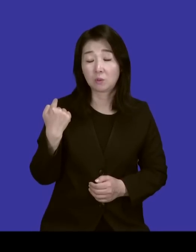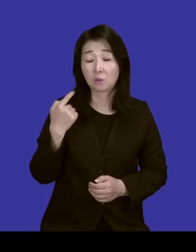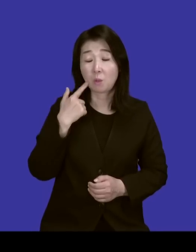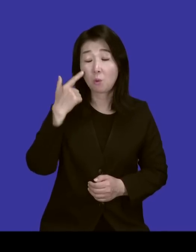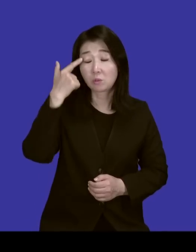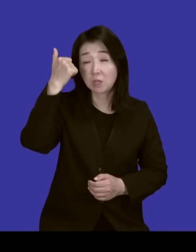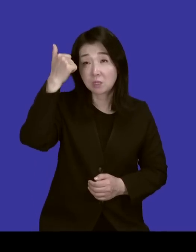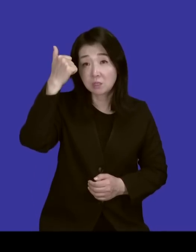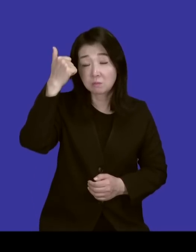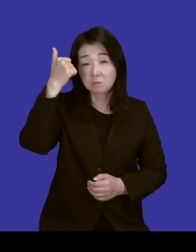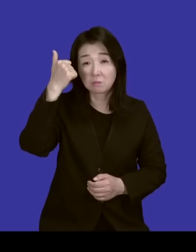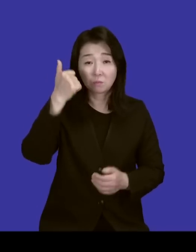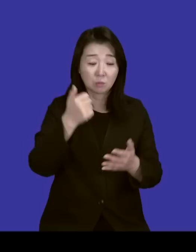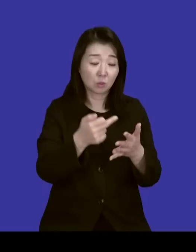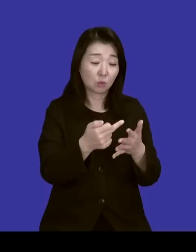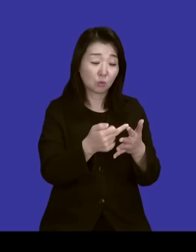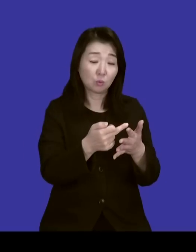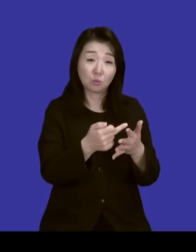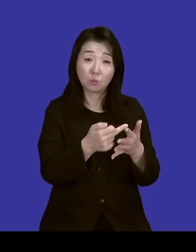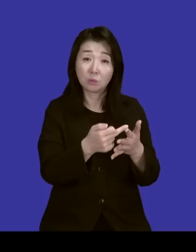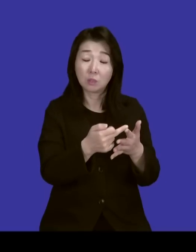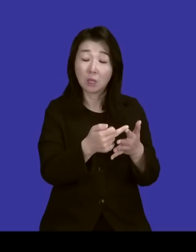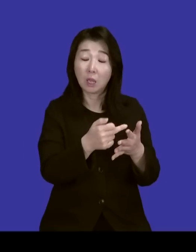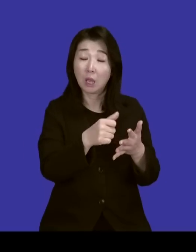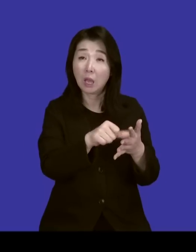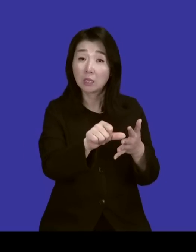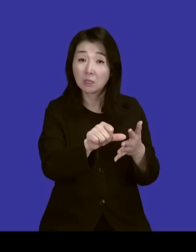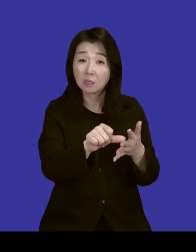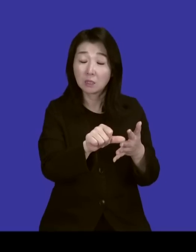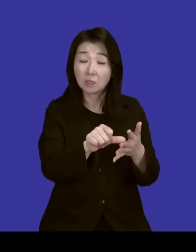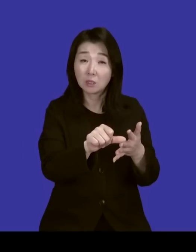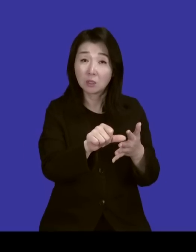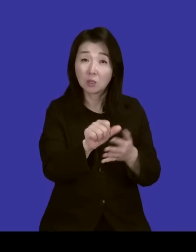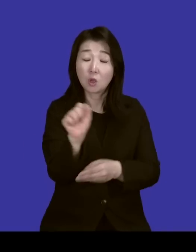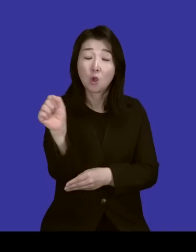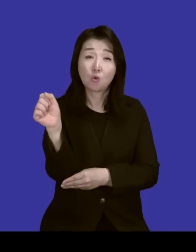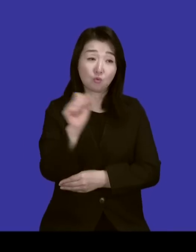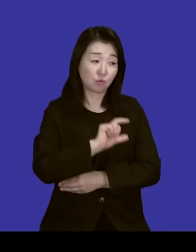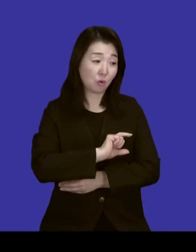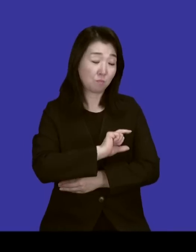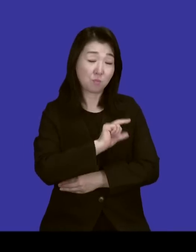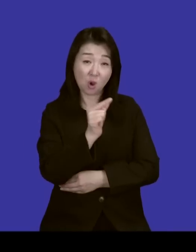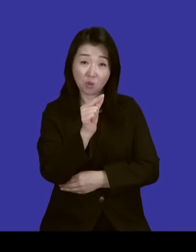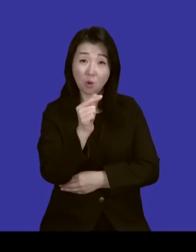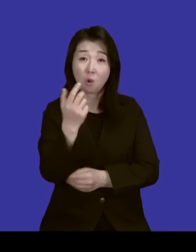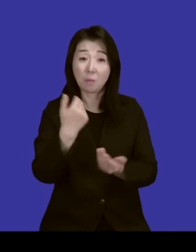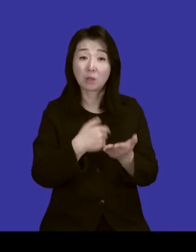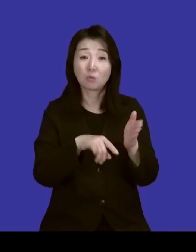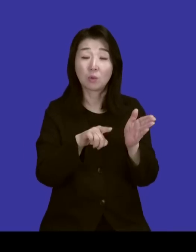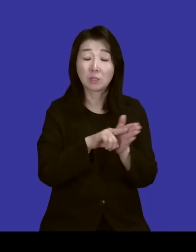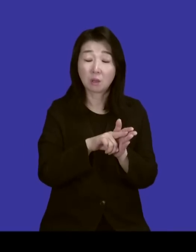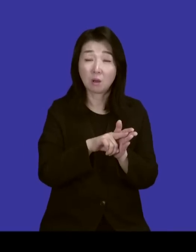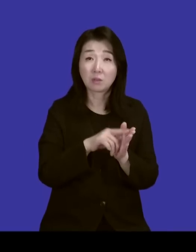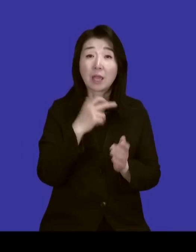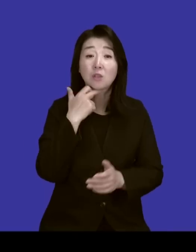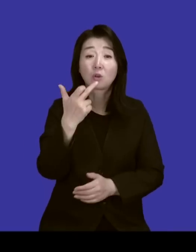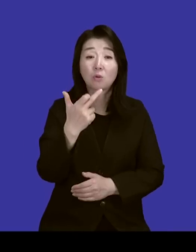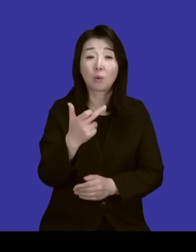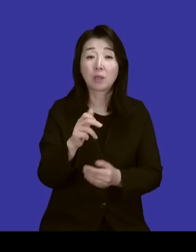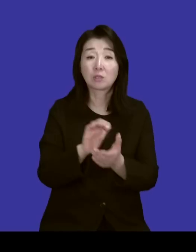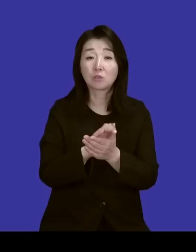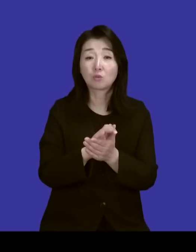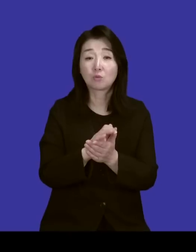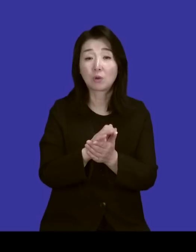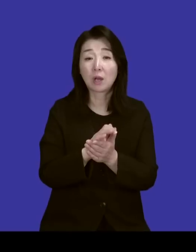목사님 둘째 아들이 예. 운전면허 받으려고 17살이 돼갖고 예. 친구하고 같이 또 뒤에는